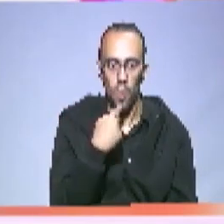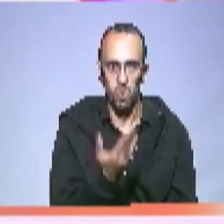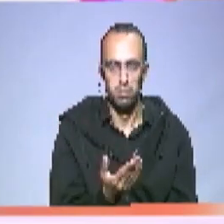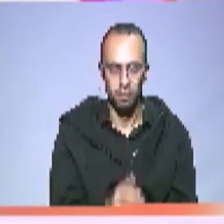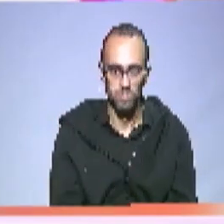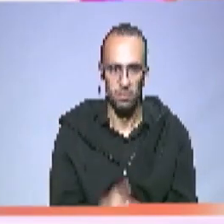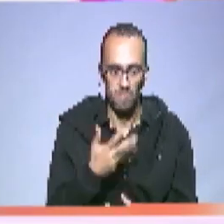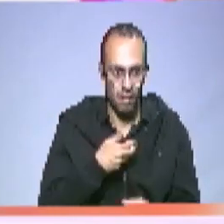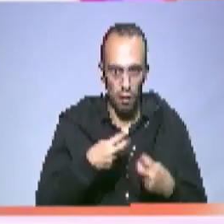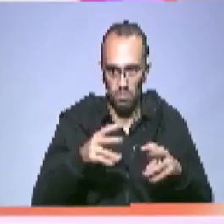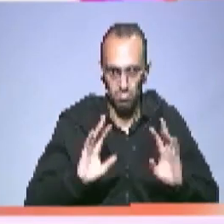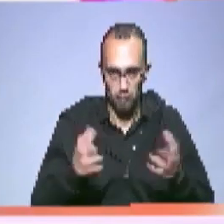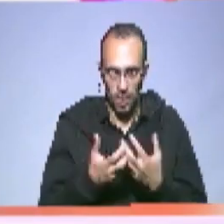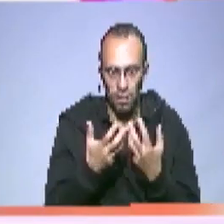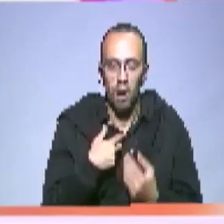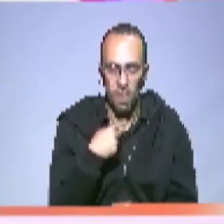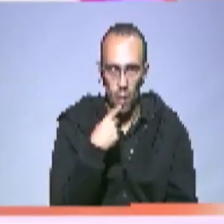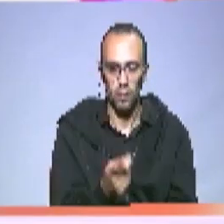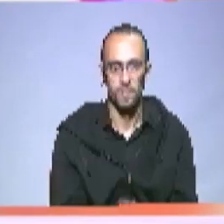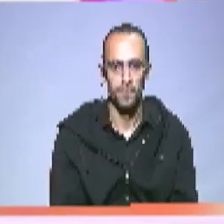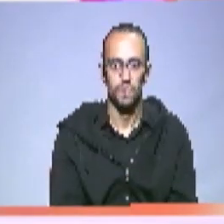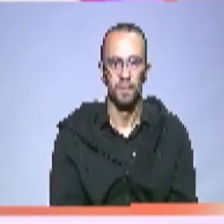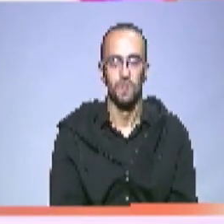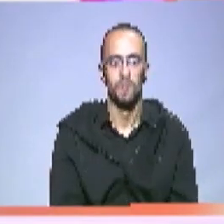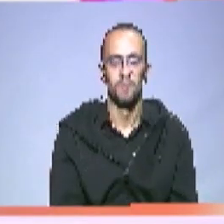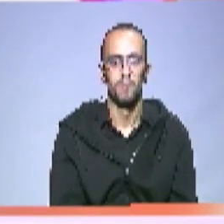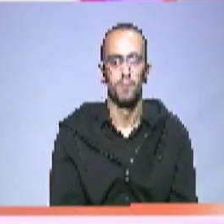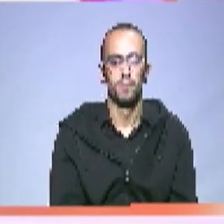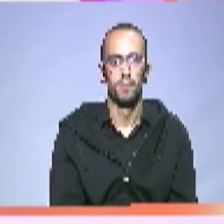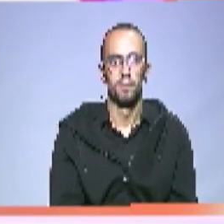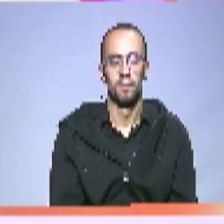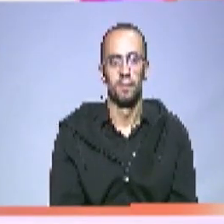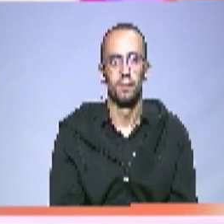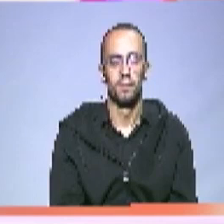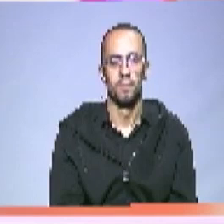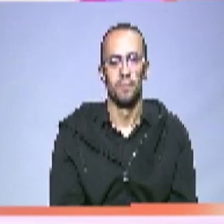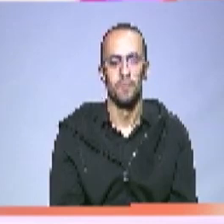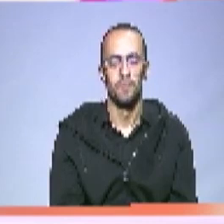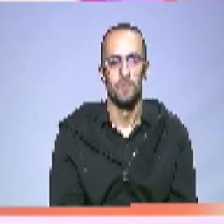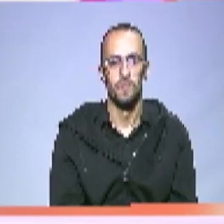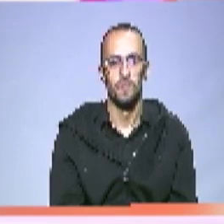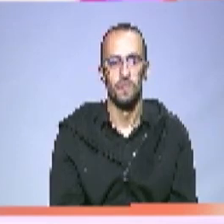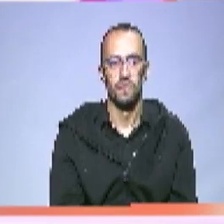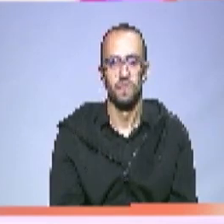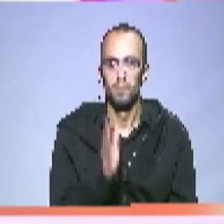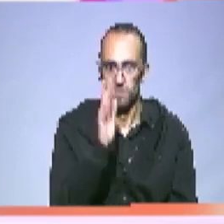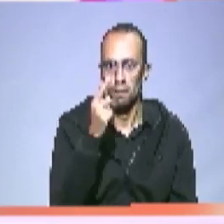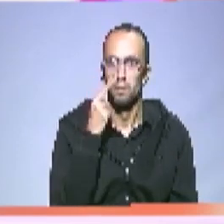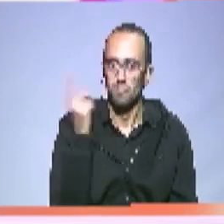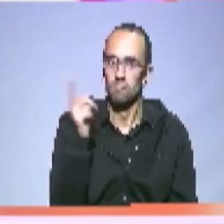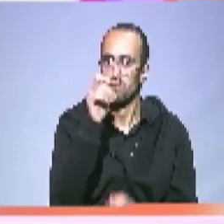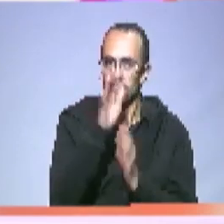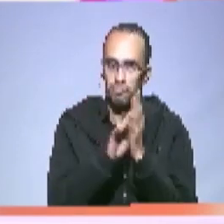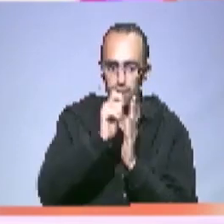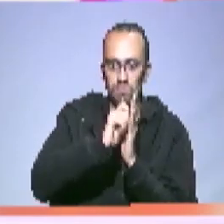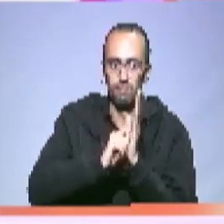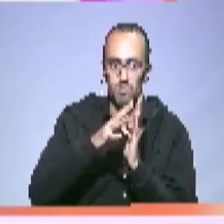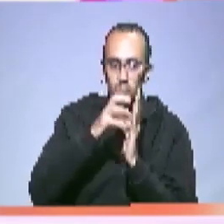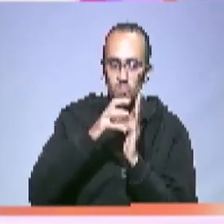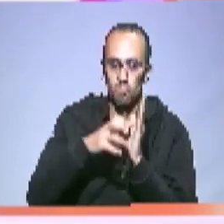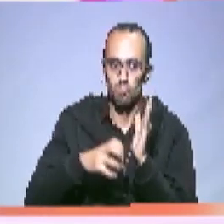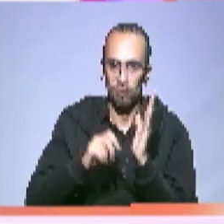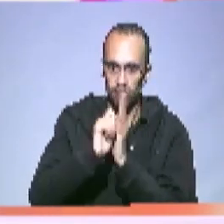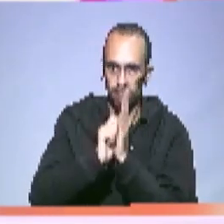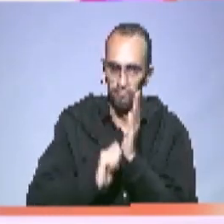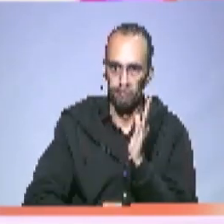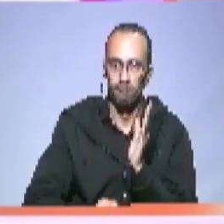اول ما اخلص بس الكولسلو. اوكي ماشي، قدام حضرتك يا استاذه مريم على الشاشه، ممكن تنقليها والشيف دلوقتي هيقول لك عملها